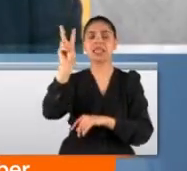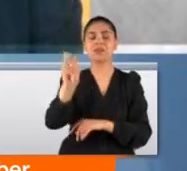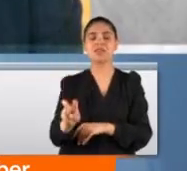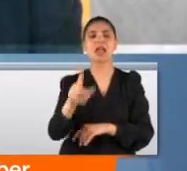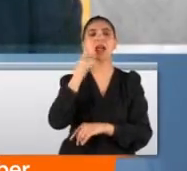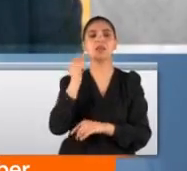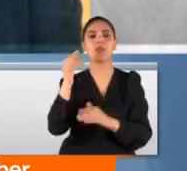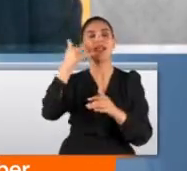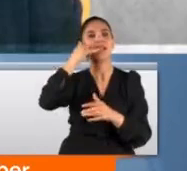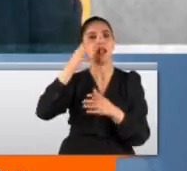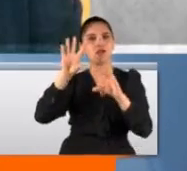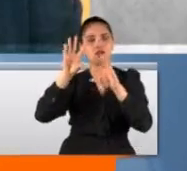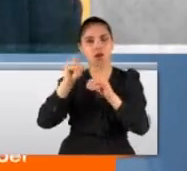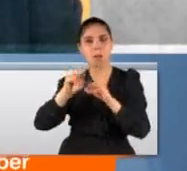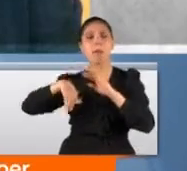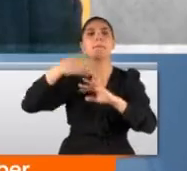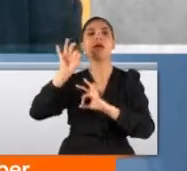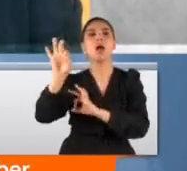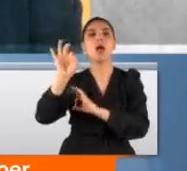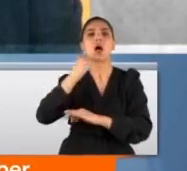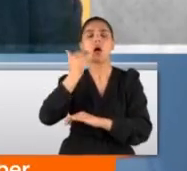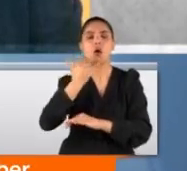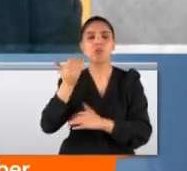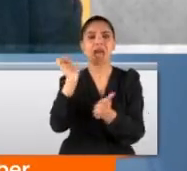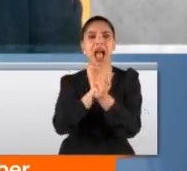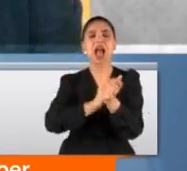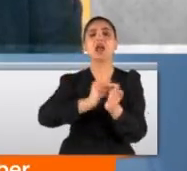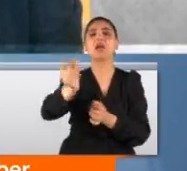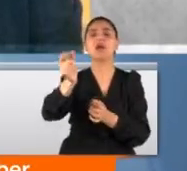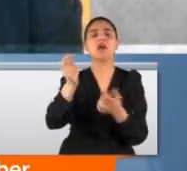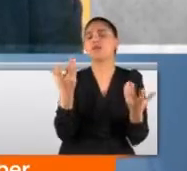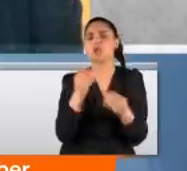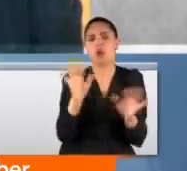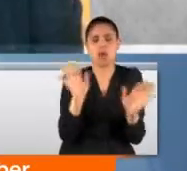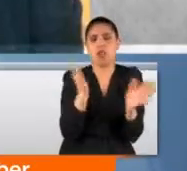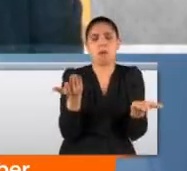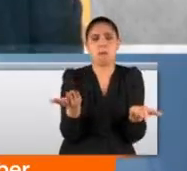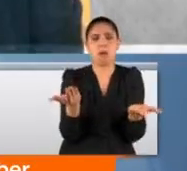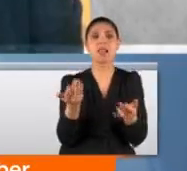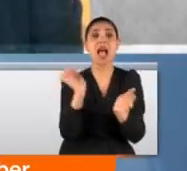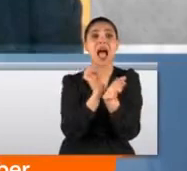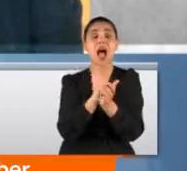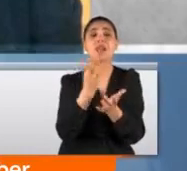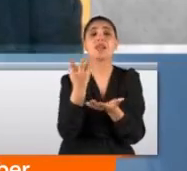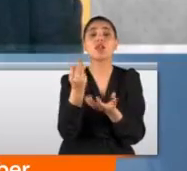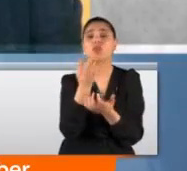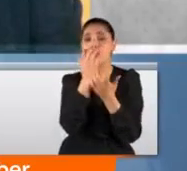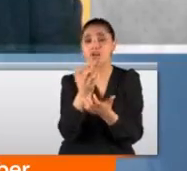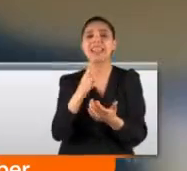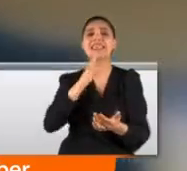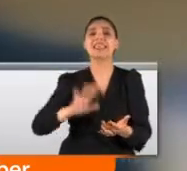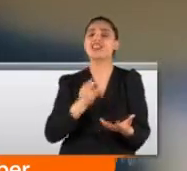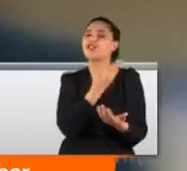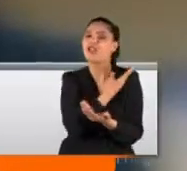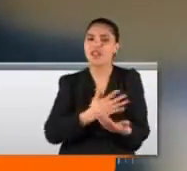telefonu kapanıyor, bir daha kendisine ulaşılamıyor. Ailesi diyor ki kaçıp gitmesek falan diye bir şey söz konusu olamaz. Ailesine de çok düşkün, kızına da çok